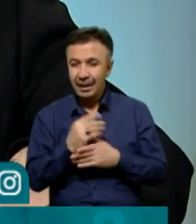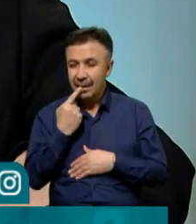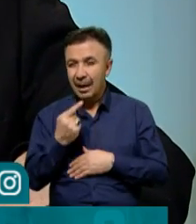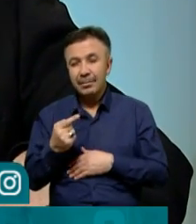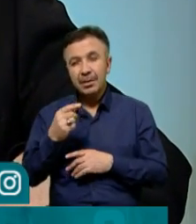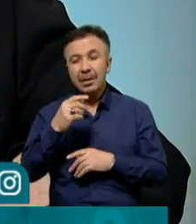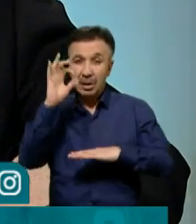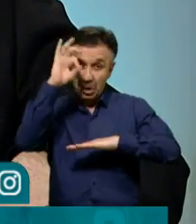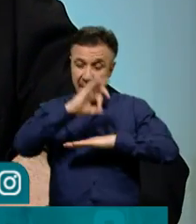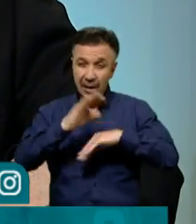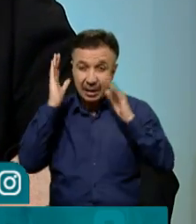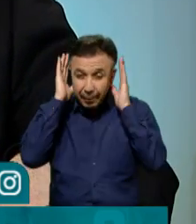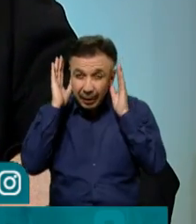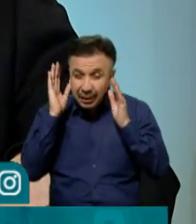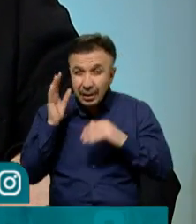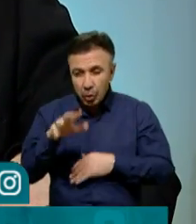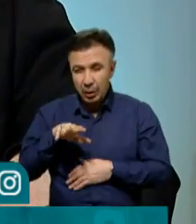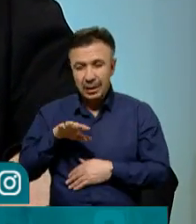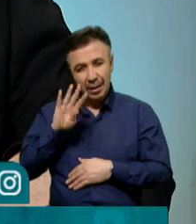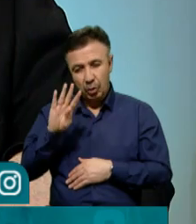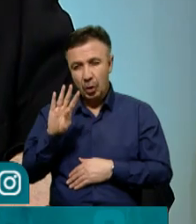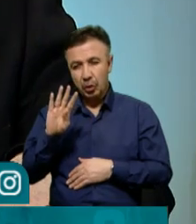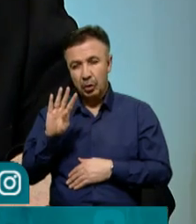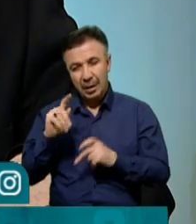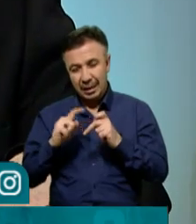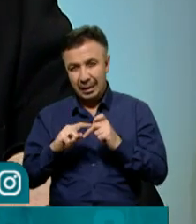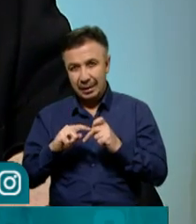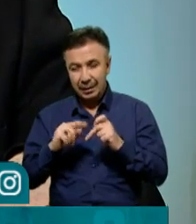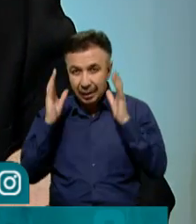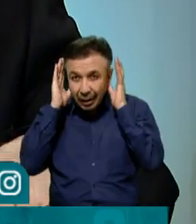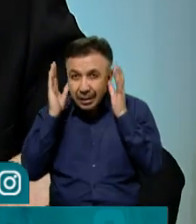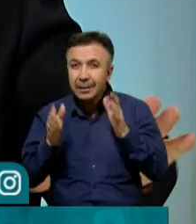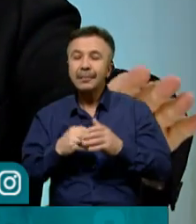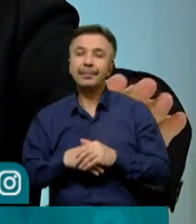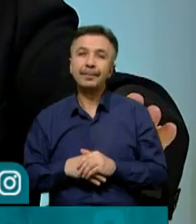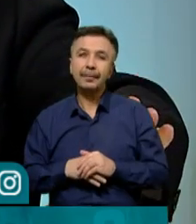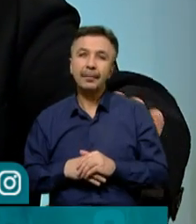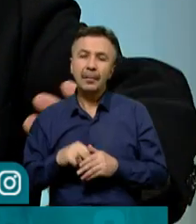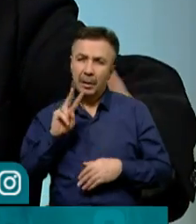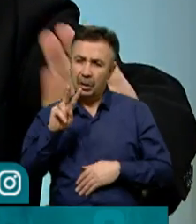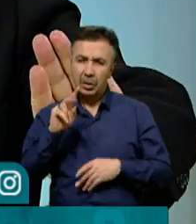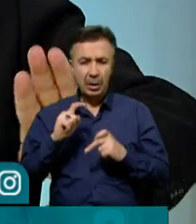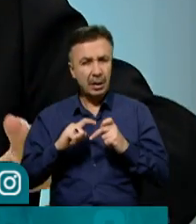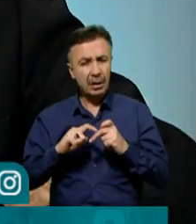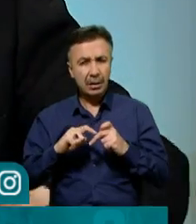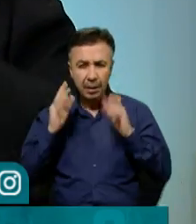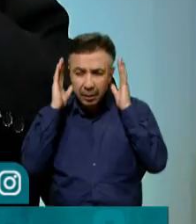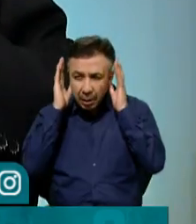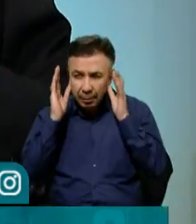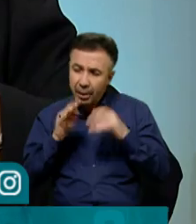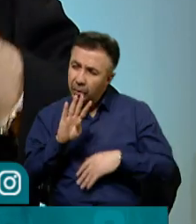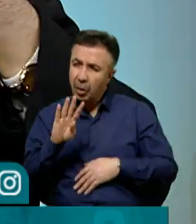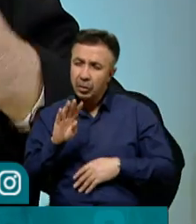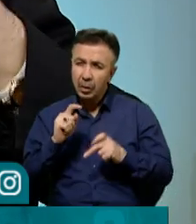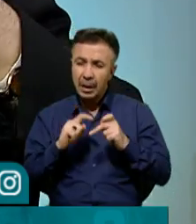ikindi namazının sünnetini dört kılacak ya, hı hı. Hanefi mezhebine uygun olarak, yani iki de kılabilir Hanefilerde, bunu söyledik zaten, ama dört